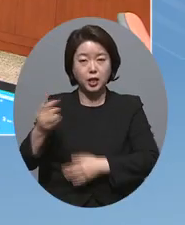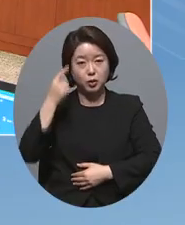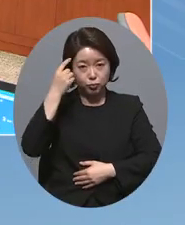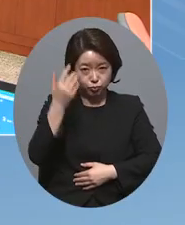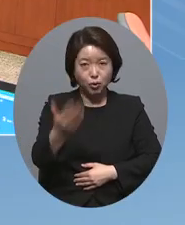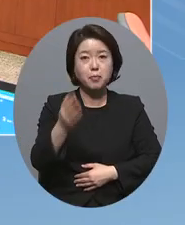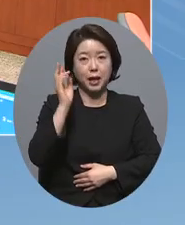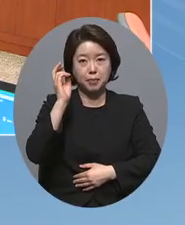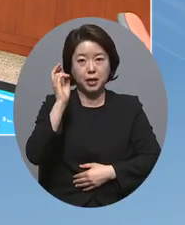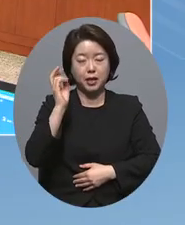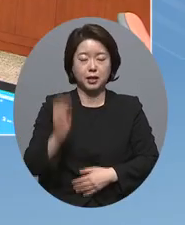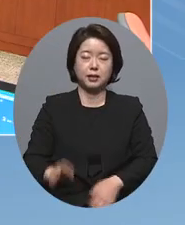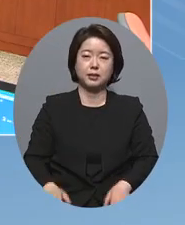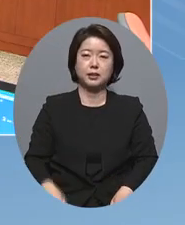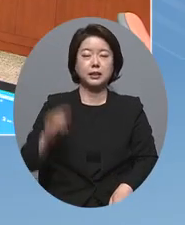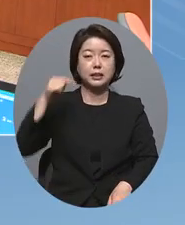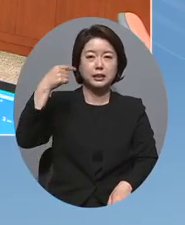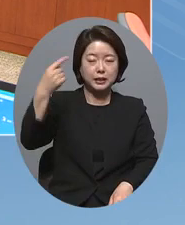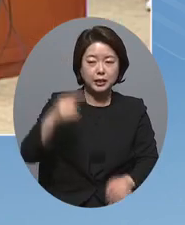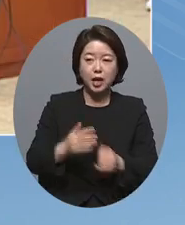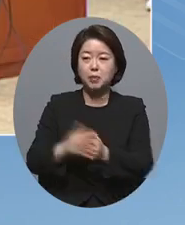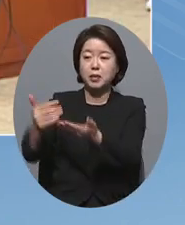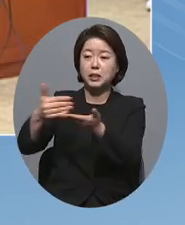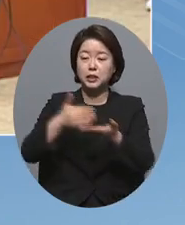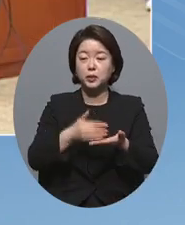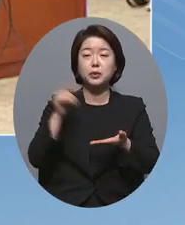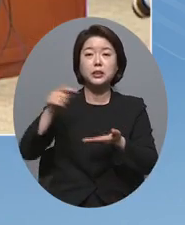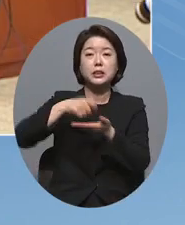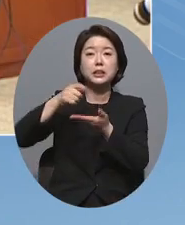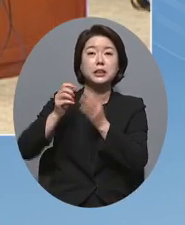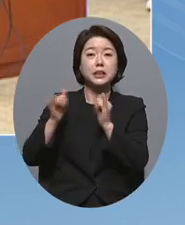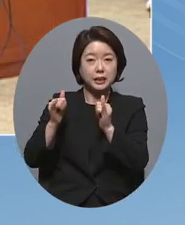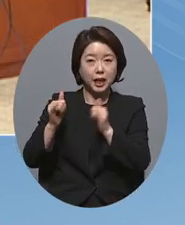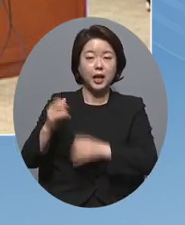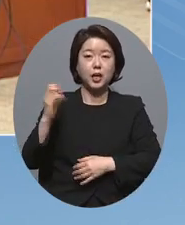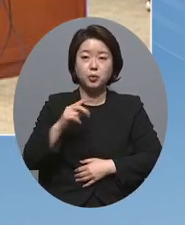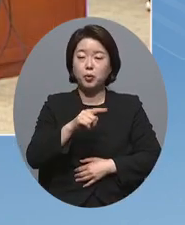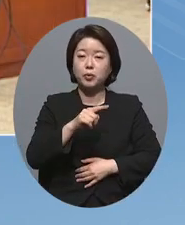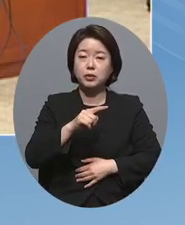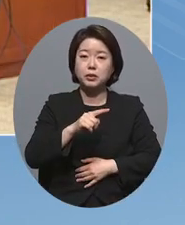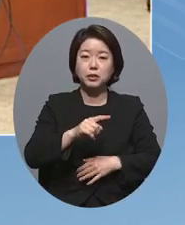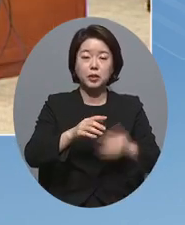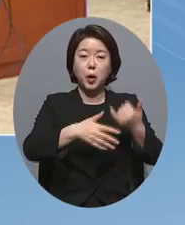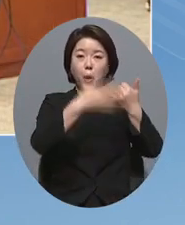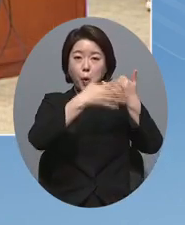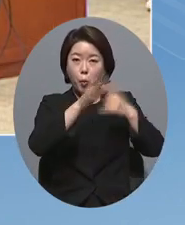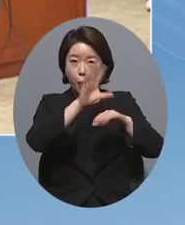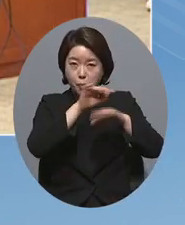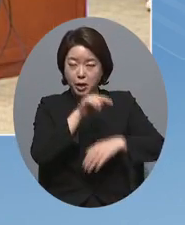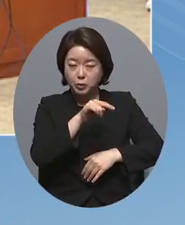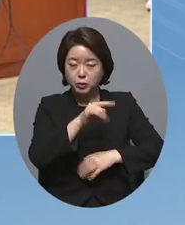네. 그다음에 이제 그 이거 제보 받은 그 기자. 네. 그다음에 그 언론 매체도 네. 허위